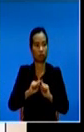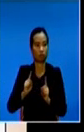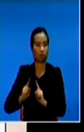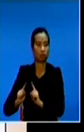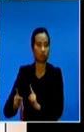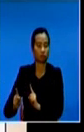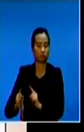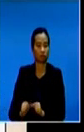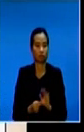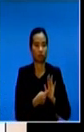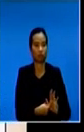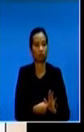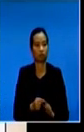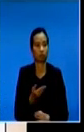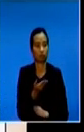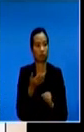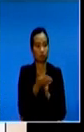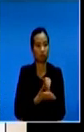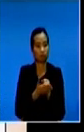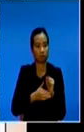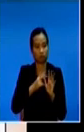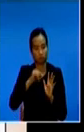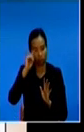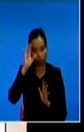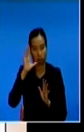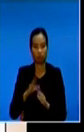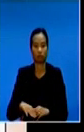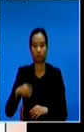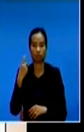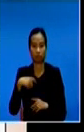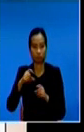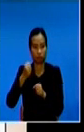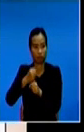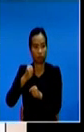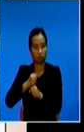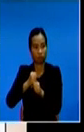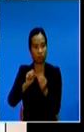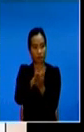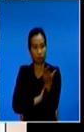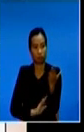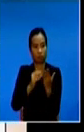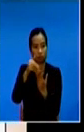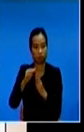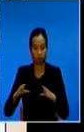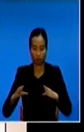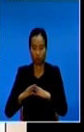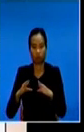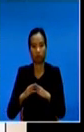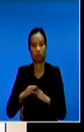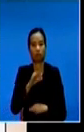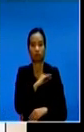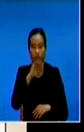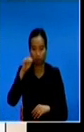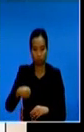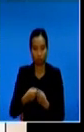วอย่างกองบัญชาการปราบปรามยาเสพติดกองบัญชาการตำรวจตะเวนชายแดนกองบัญชาการศึกษากับกองบัญชาการตำรวจนครบาลกองบัญชา